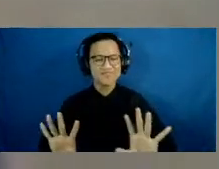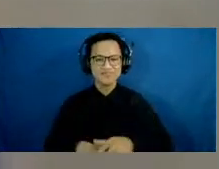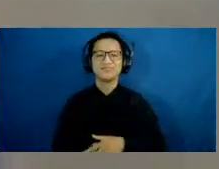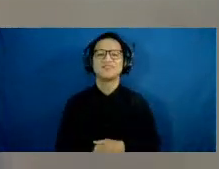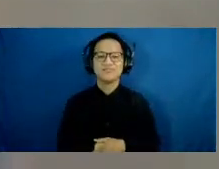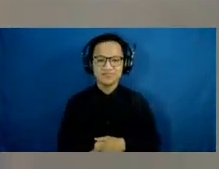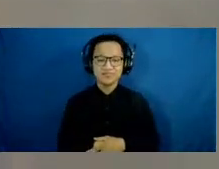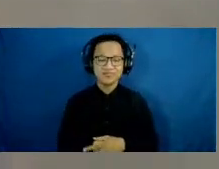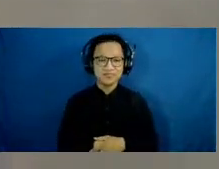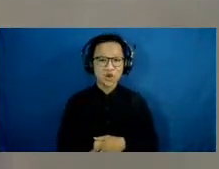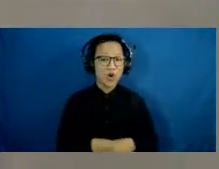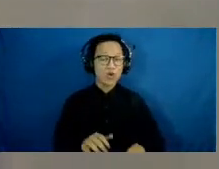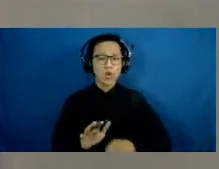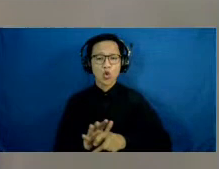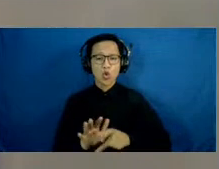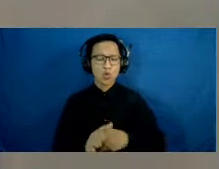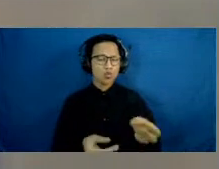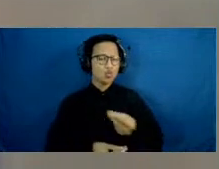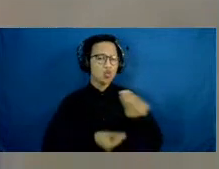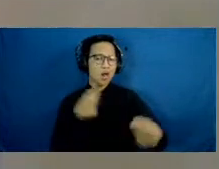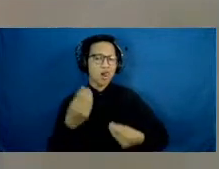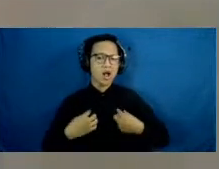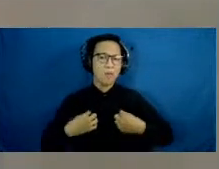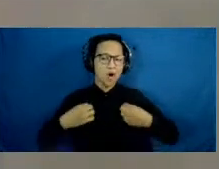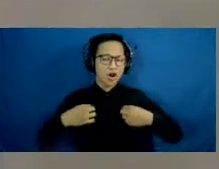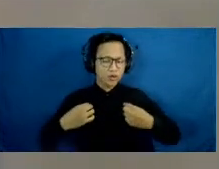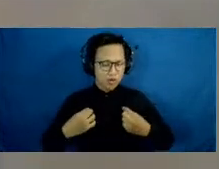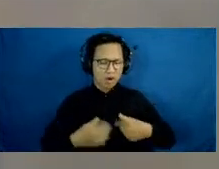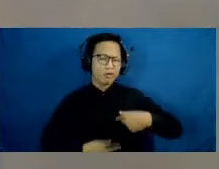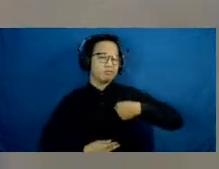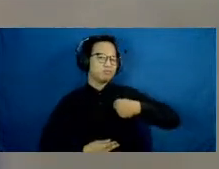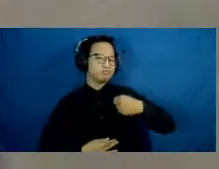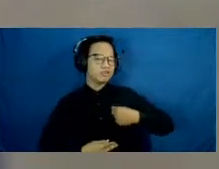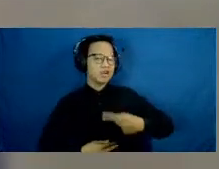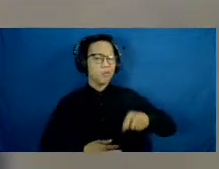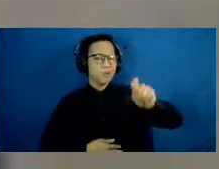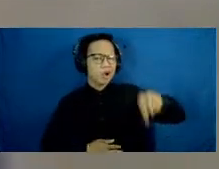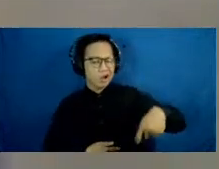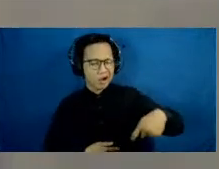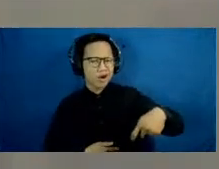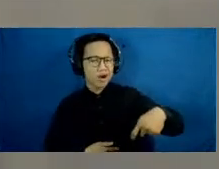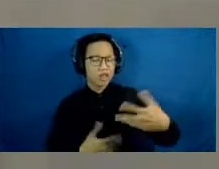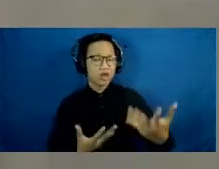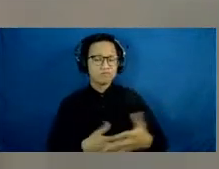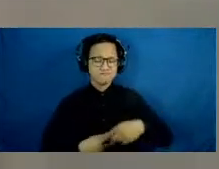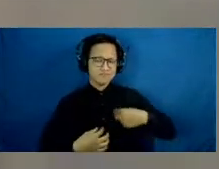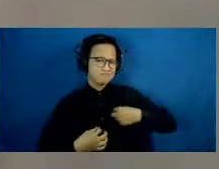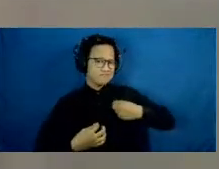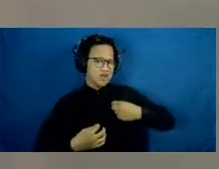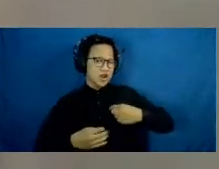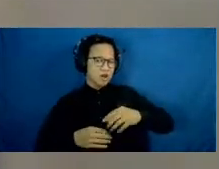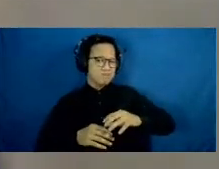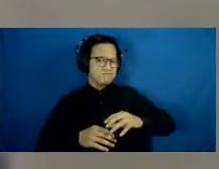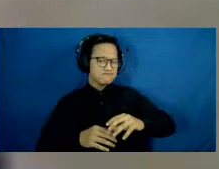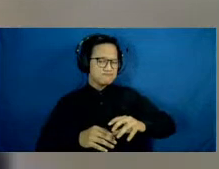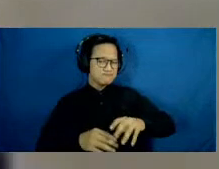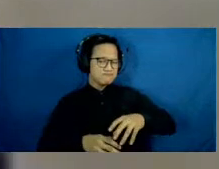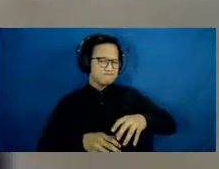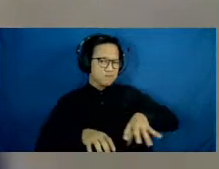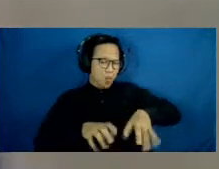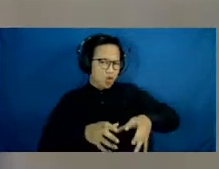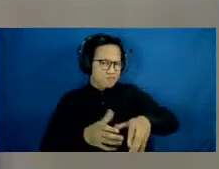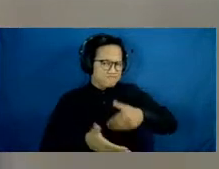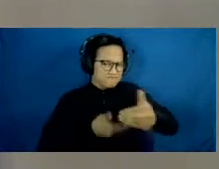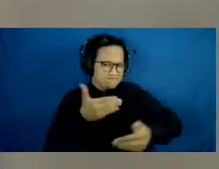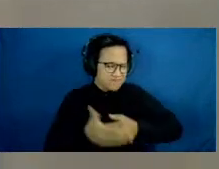misalnya baju gitu ya, mungkin ini bisa digunakan atau misalnya ini diproduksi oleh atau lokal produksi